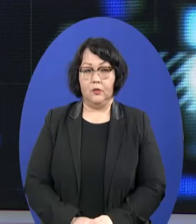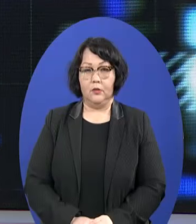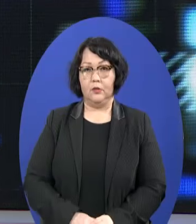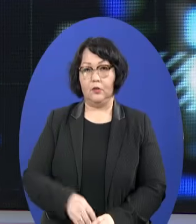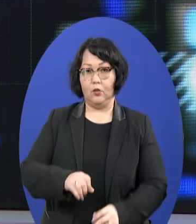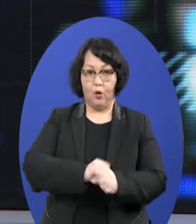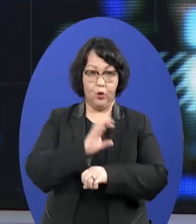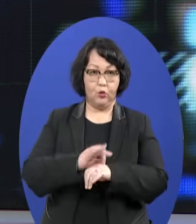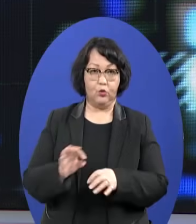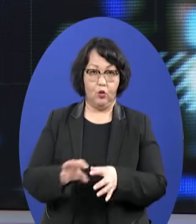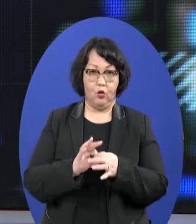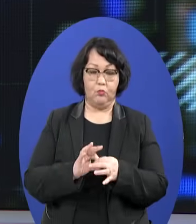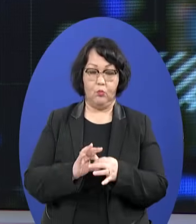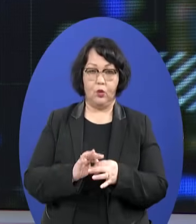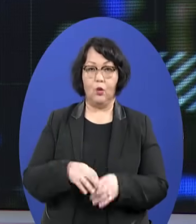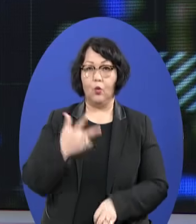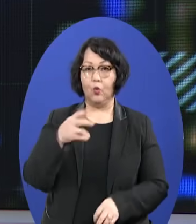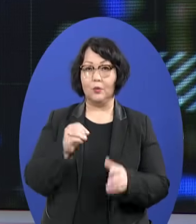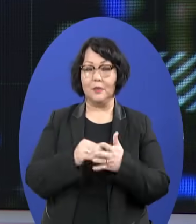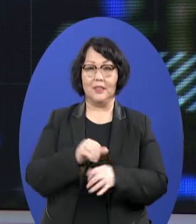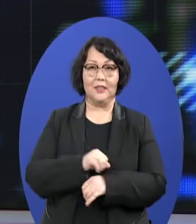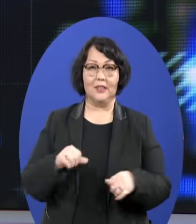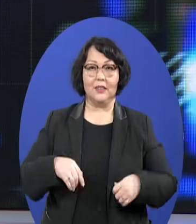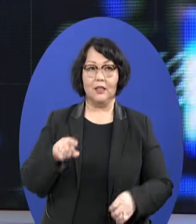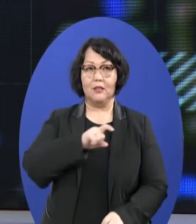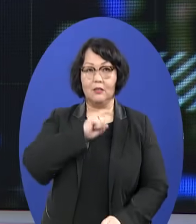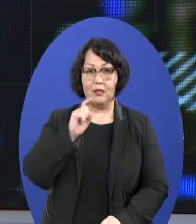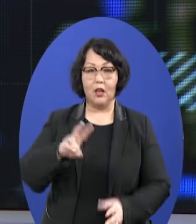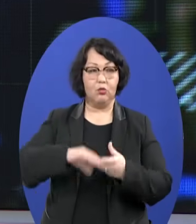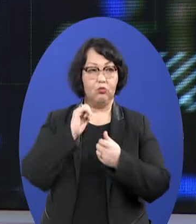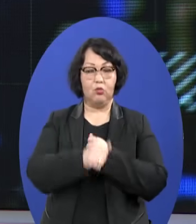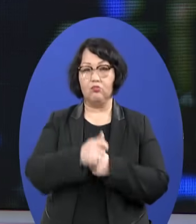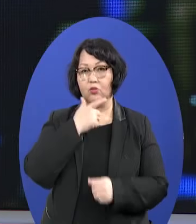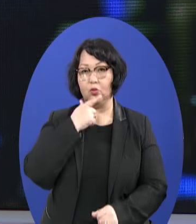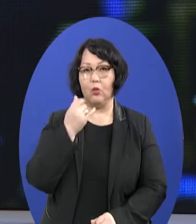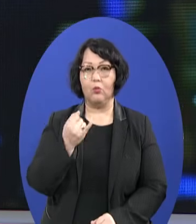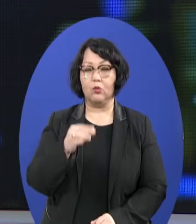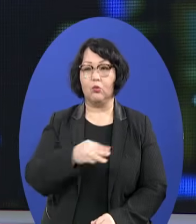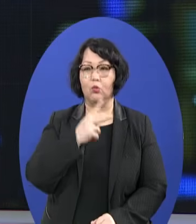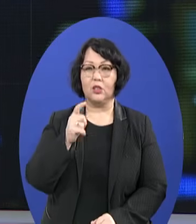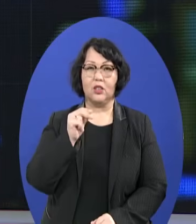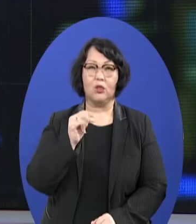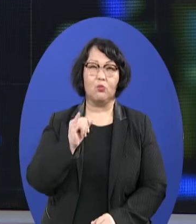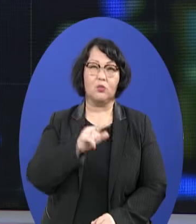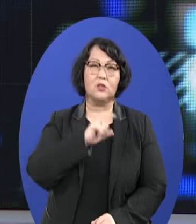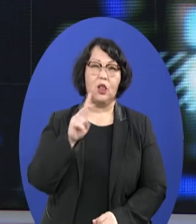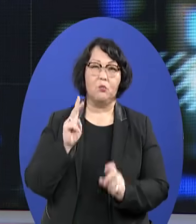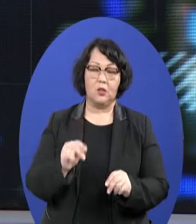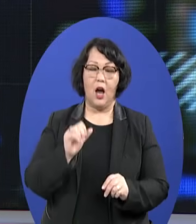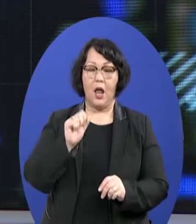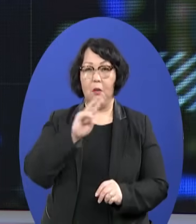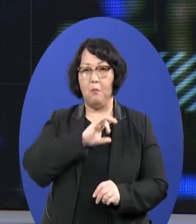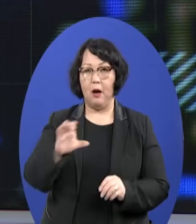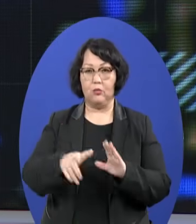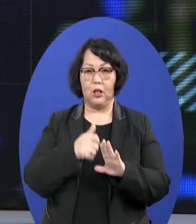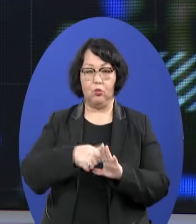Сар тахлын улмаас зөвхөн энэ жилд 30 мянган иргэнд зээлийн муу төхөөс чанаргүй зээлийн ангил шилжжээ. Мөн аж ахуй нэгжүүд татварын өрөнд орж